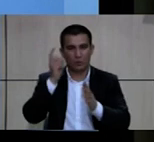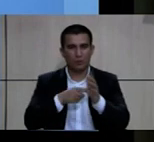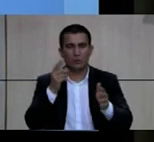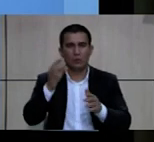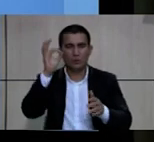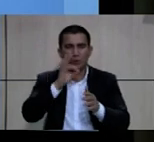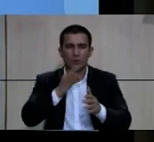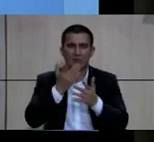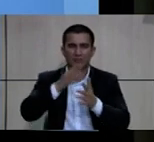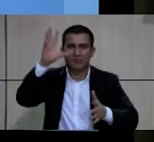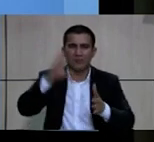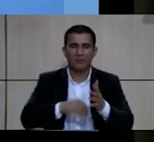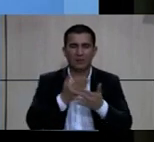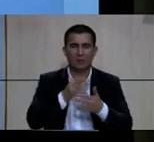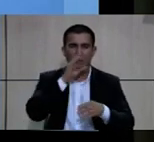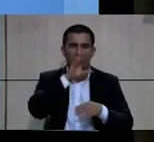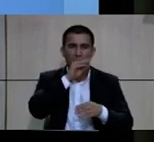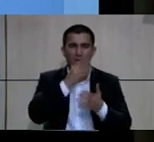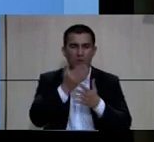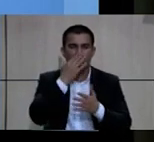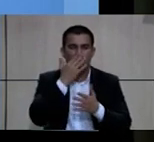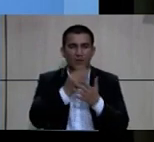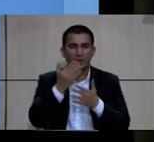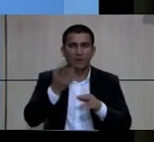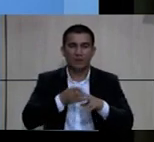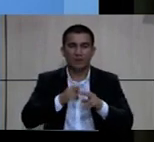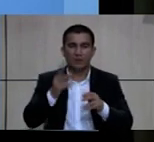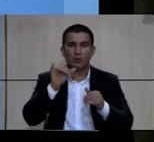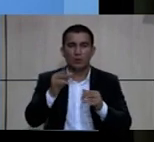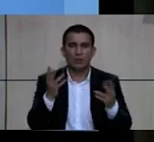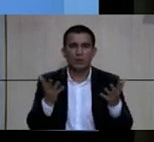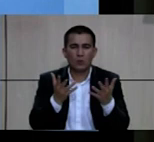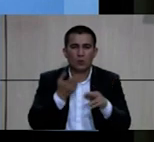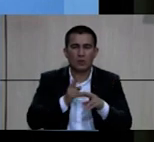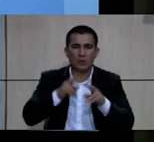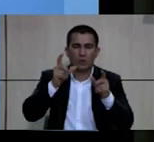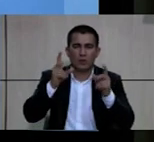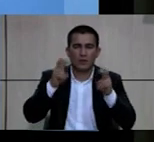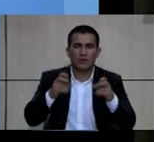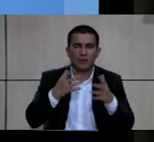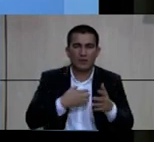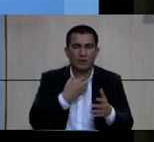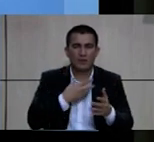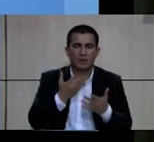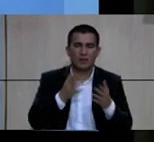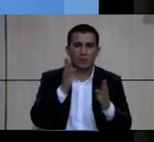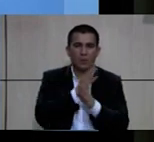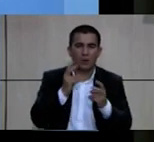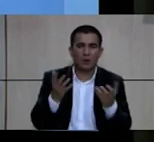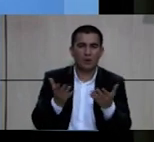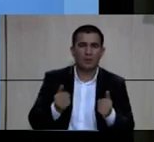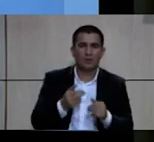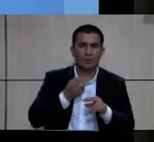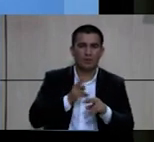Birinchi, o'rdak burun. O'rdak burunning sifatini aniqlaymiz. O'rdak burunning